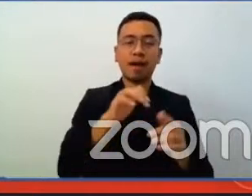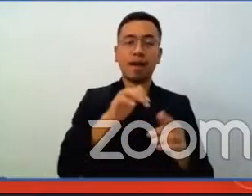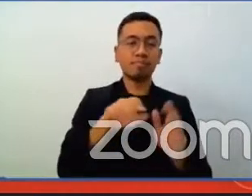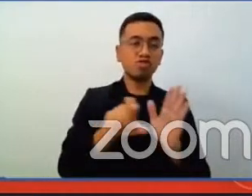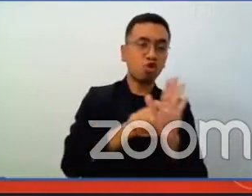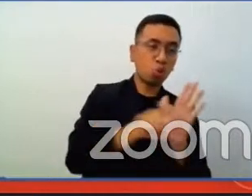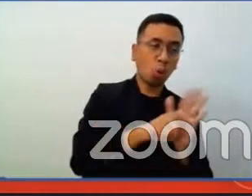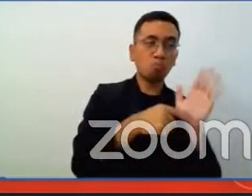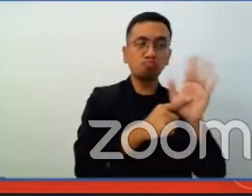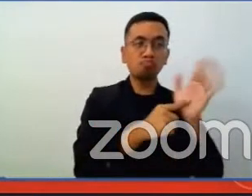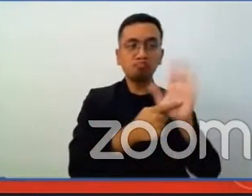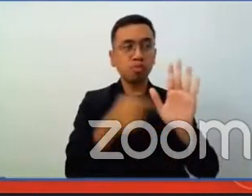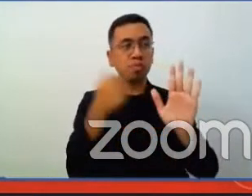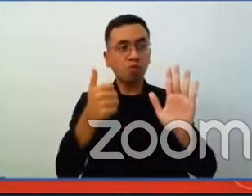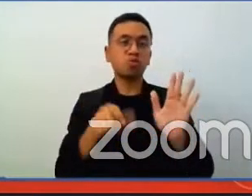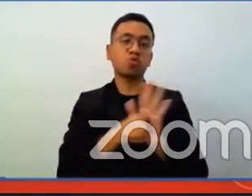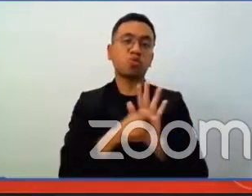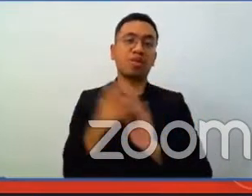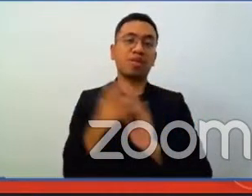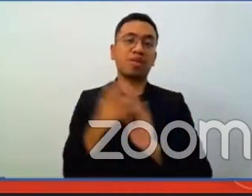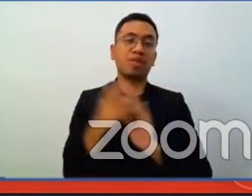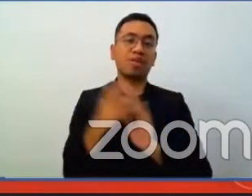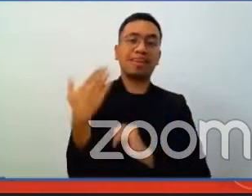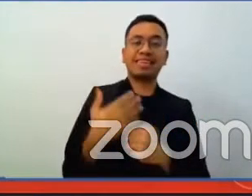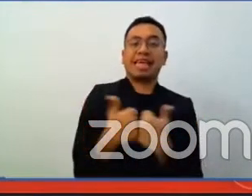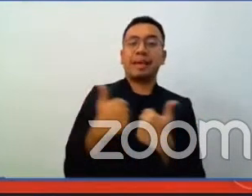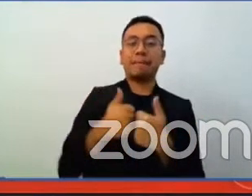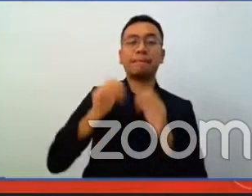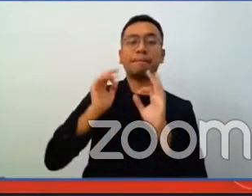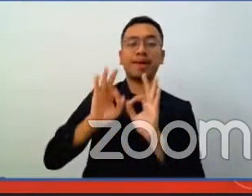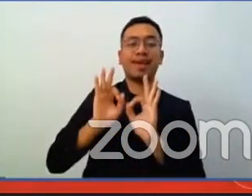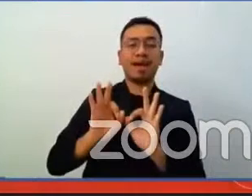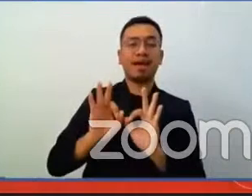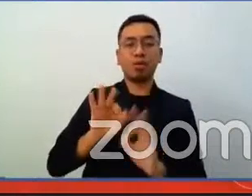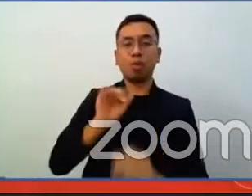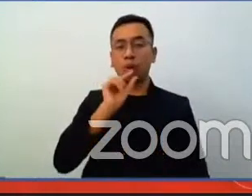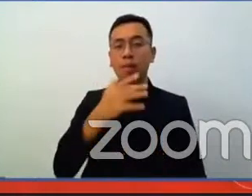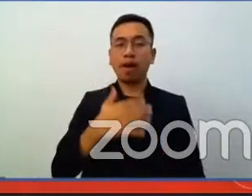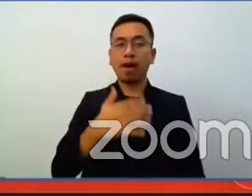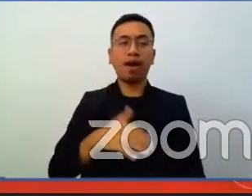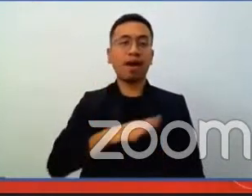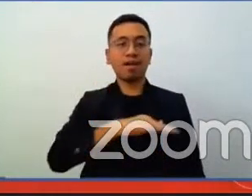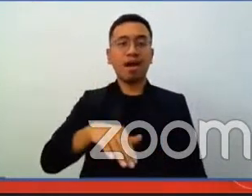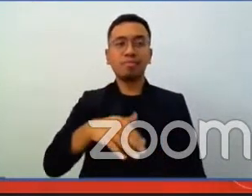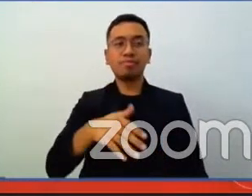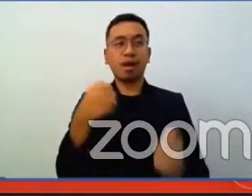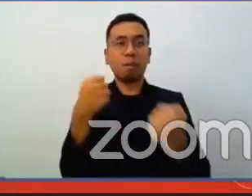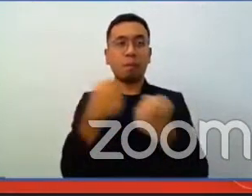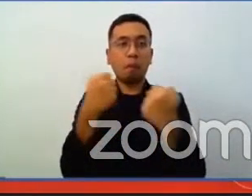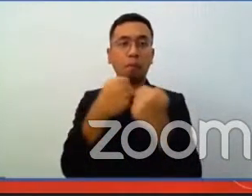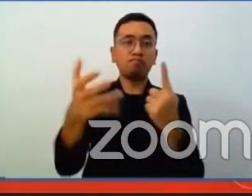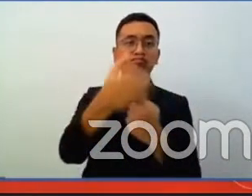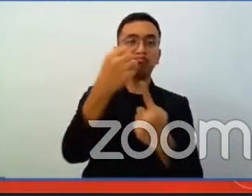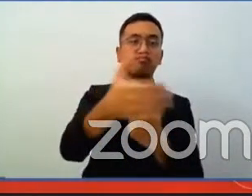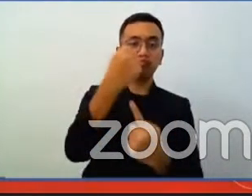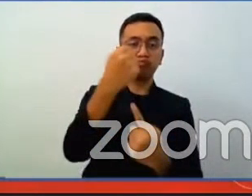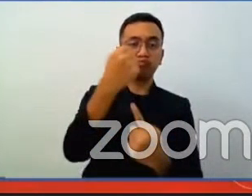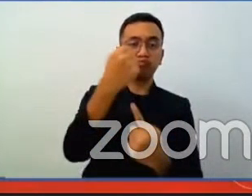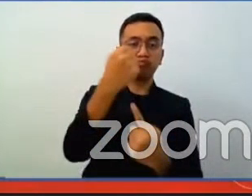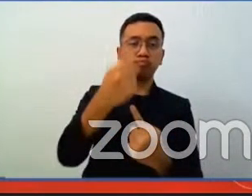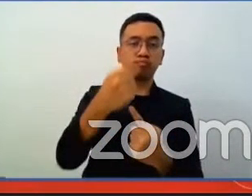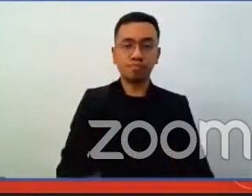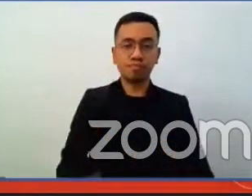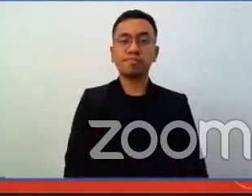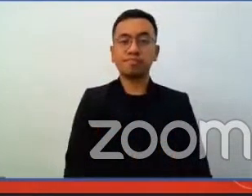Ya. Tadi saya bilang mengenai education games, menantang siswa untuk achieve more. Apakah virtual lab yang saat